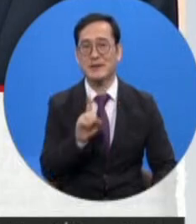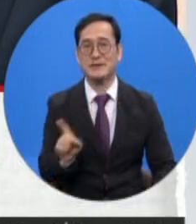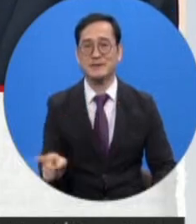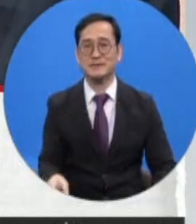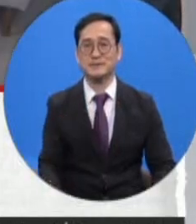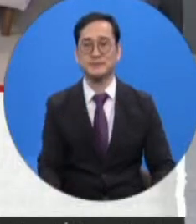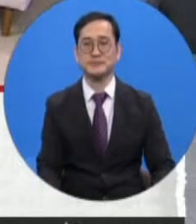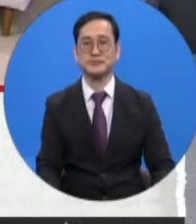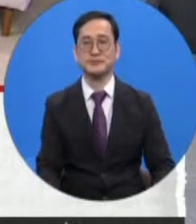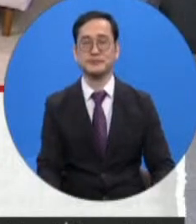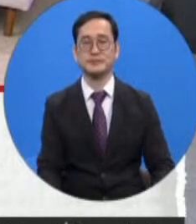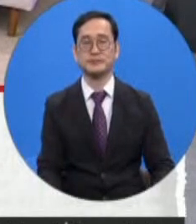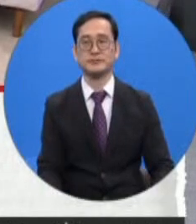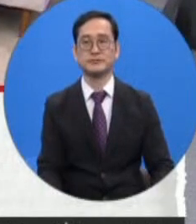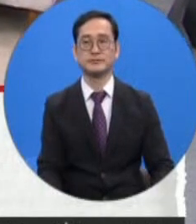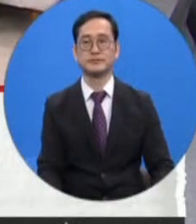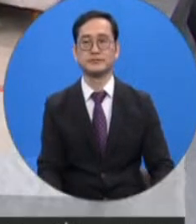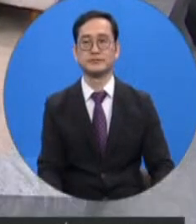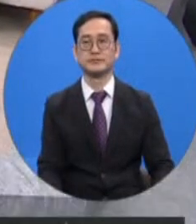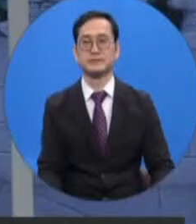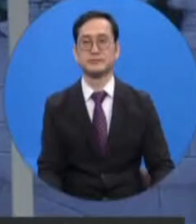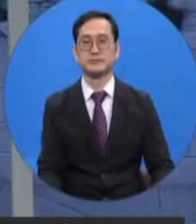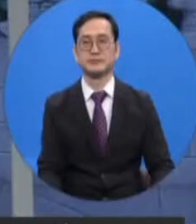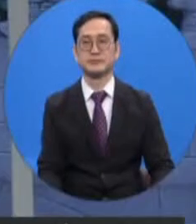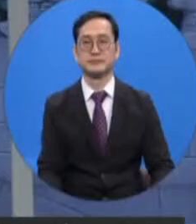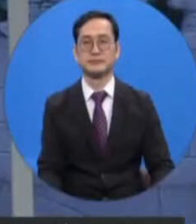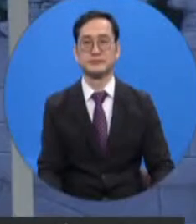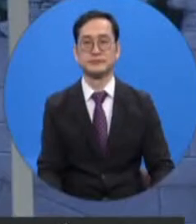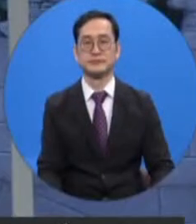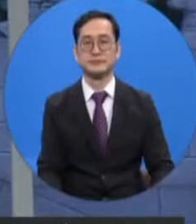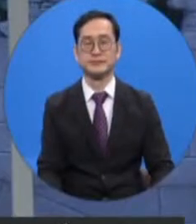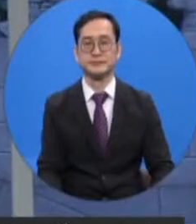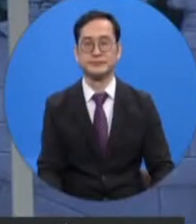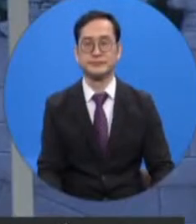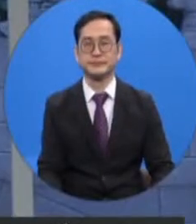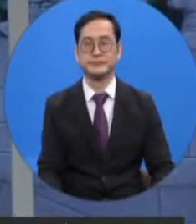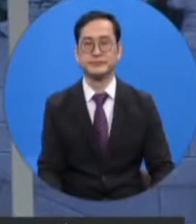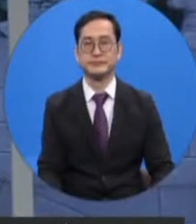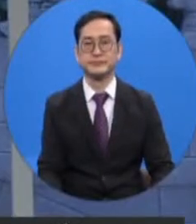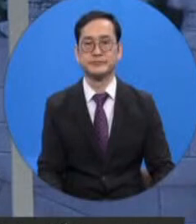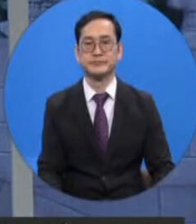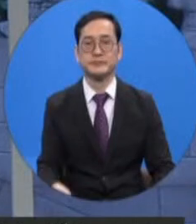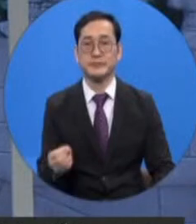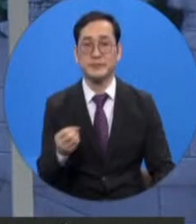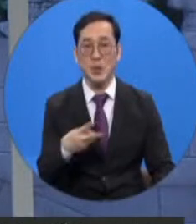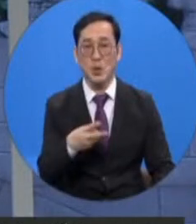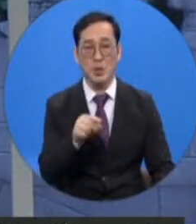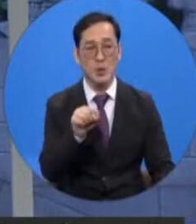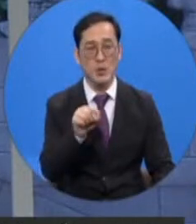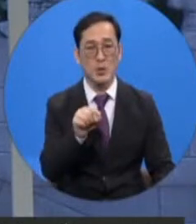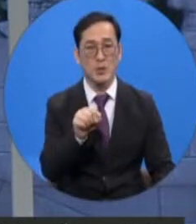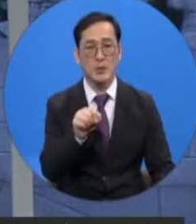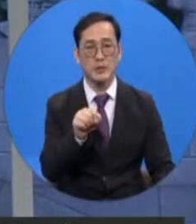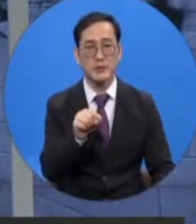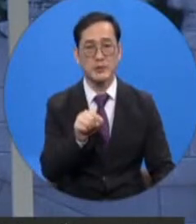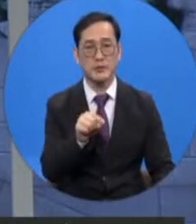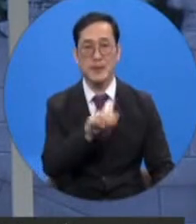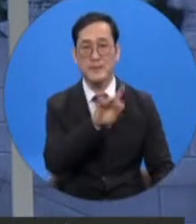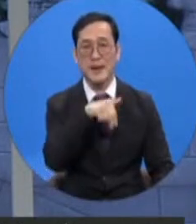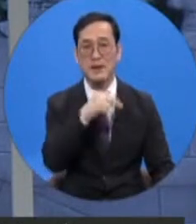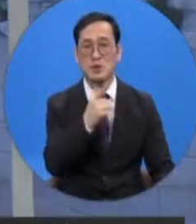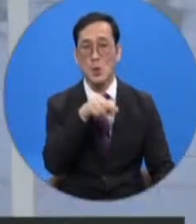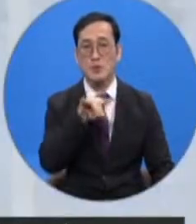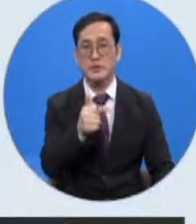자, 원희룡 전 지사가 폭로한 내용 조금 더 자세히 보겠습니다. 특히 유동규 씨가 통화했다라는 백종선 누군지 함께